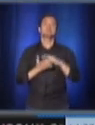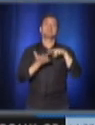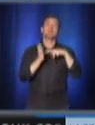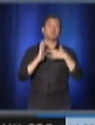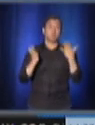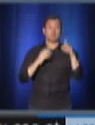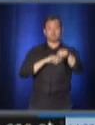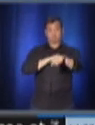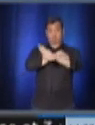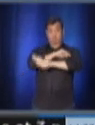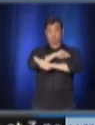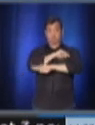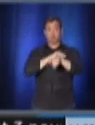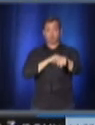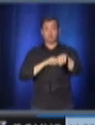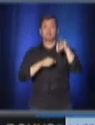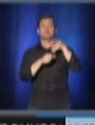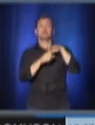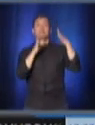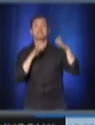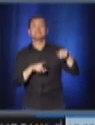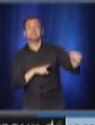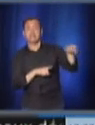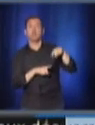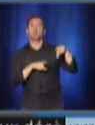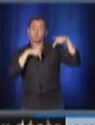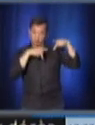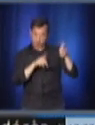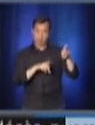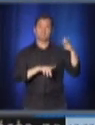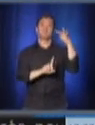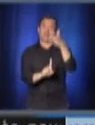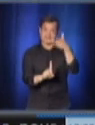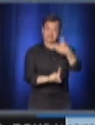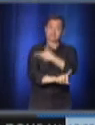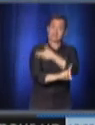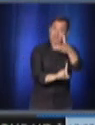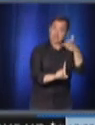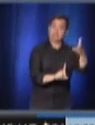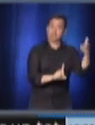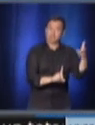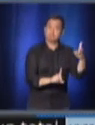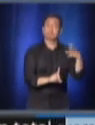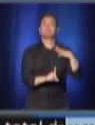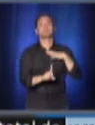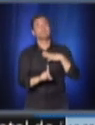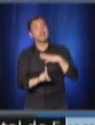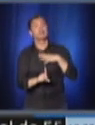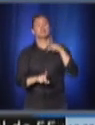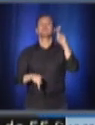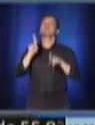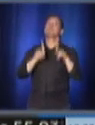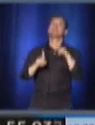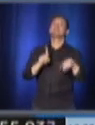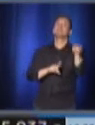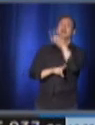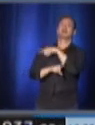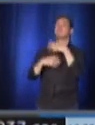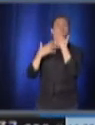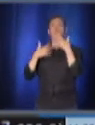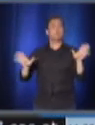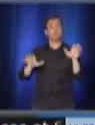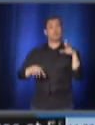vont pouvoir vacciner cette année. On va essayer de couvrir des gens qui, malheureusement, ne viennent pas se faire vacciner. Soit il y a des gens en santé qui viennent se